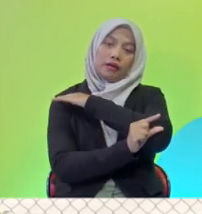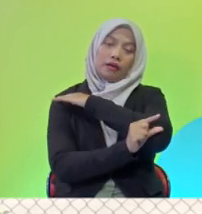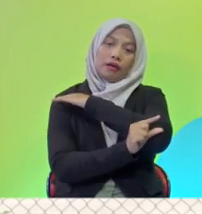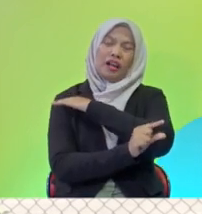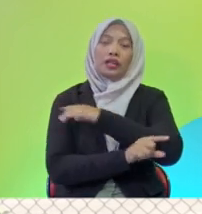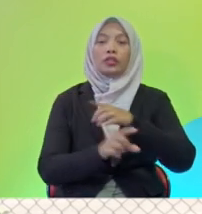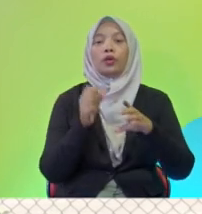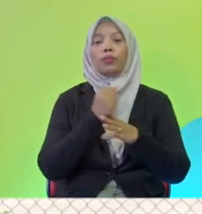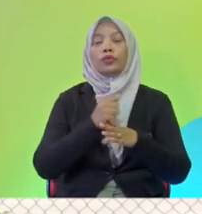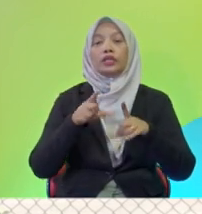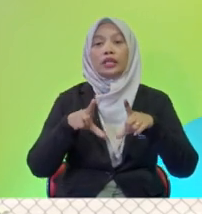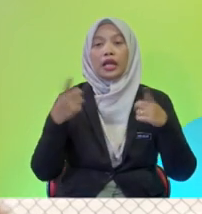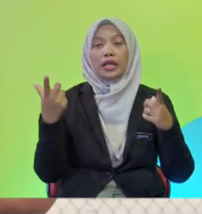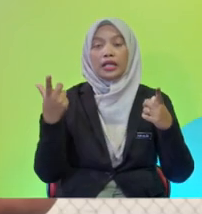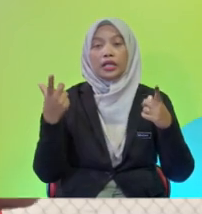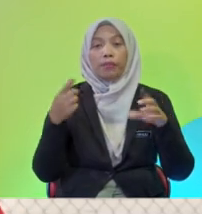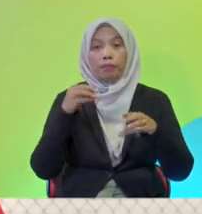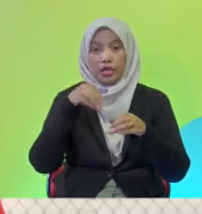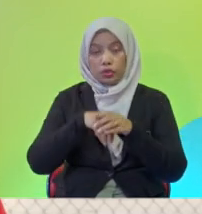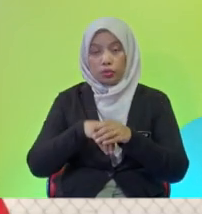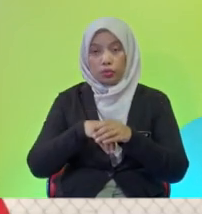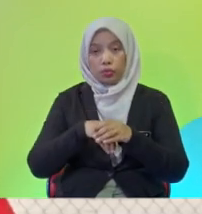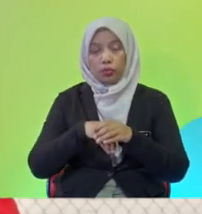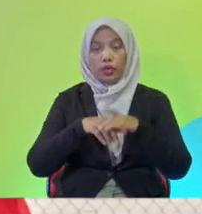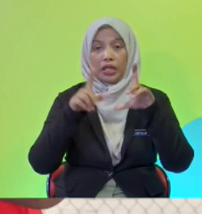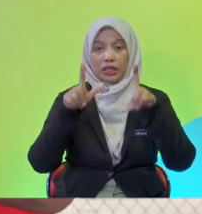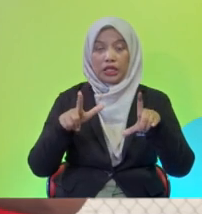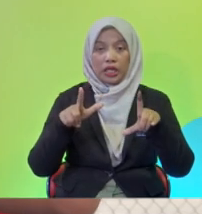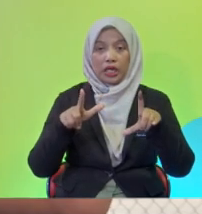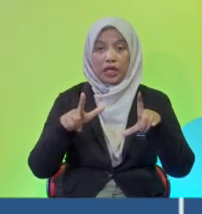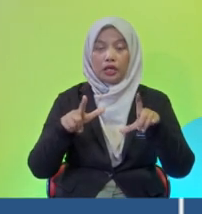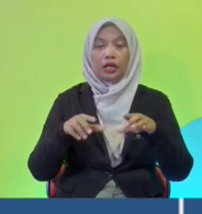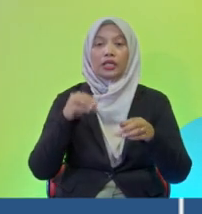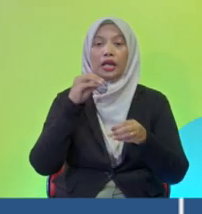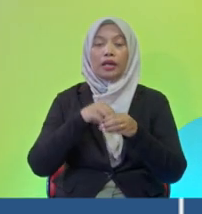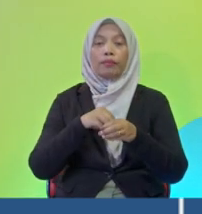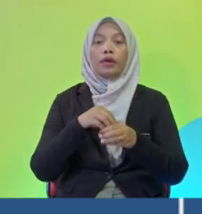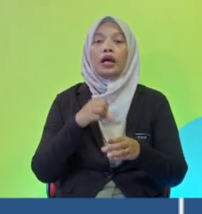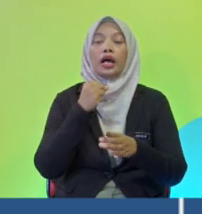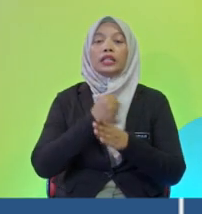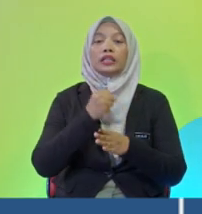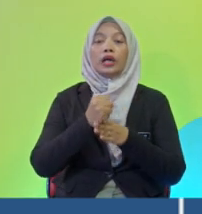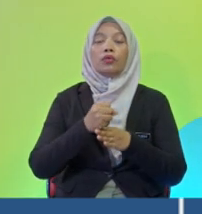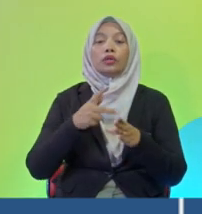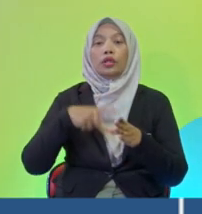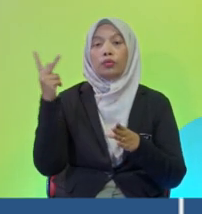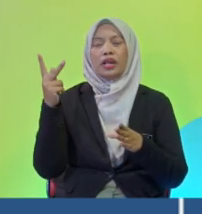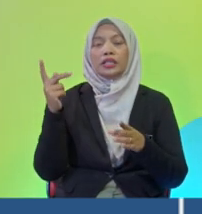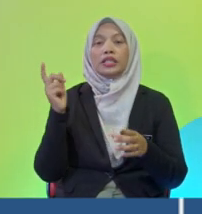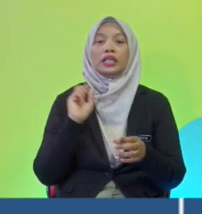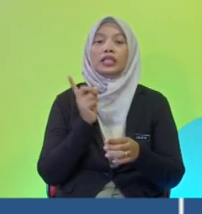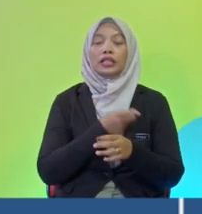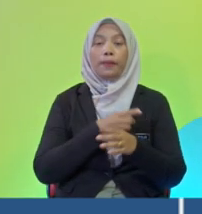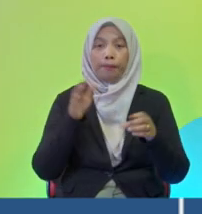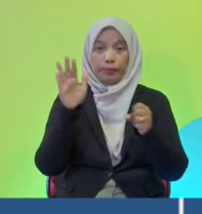gelanggang dan yang lain standby di luar cikgu? Okey, maksudnya kalau kita konsep permainan ini, maksimum kita main 6 orang. Okey, 6 orang. Jadi kita